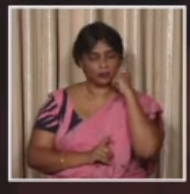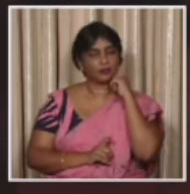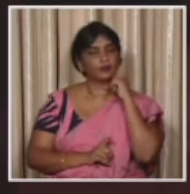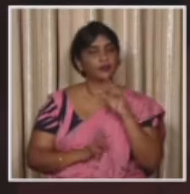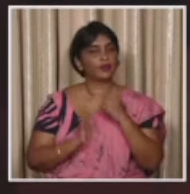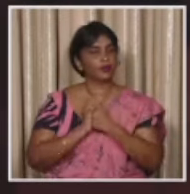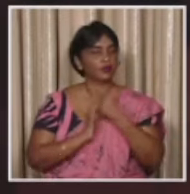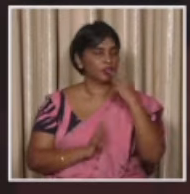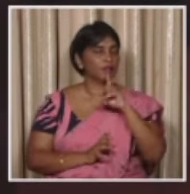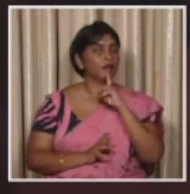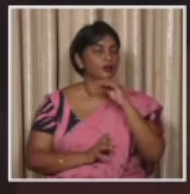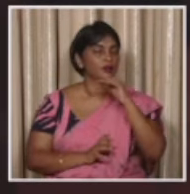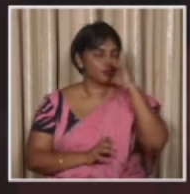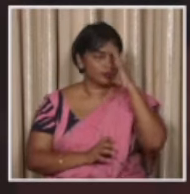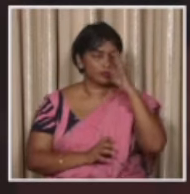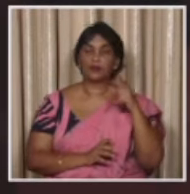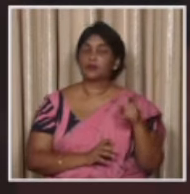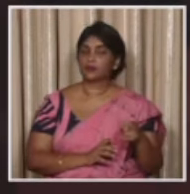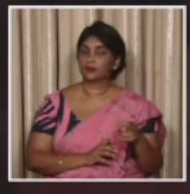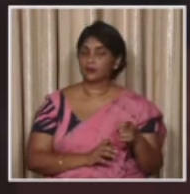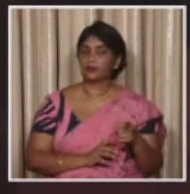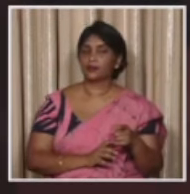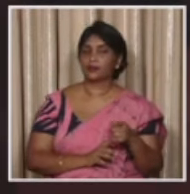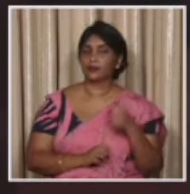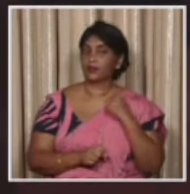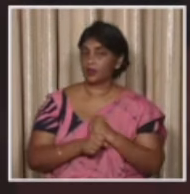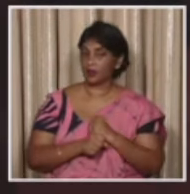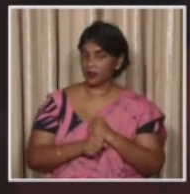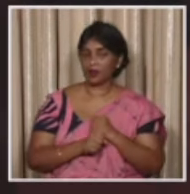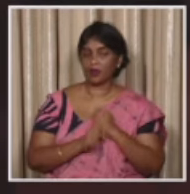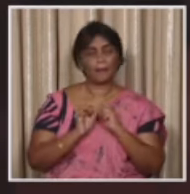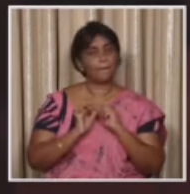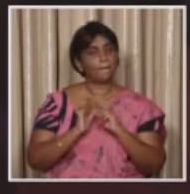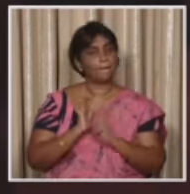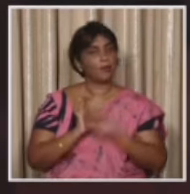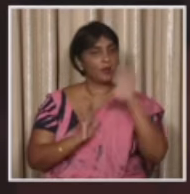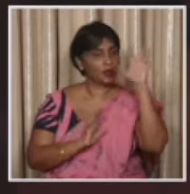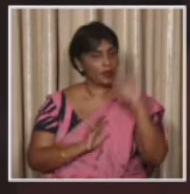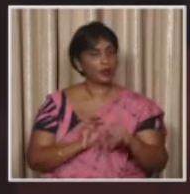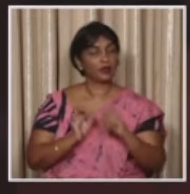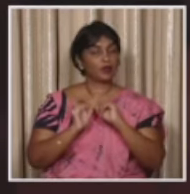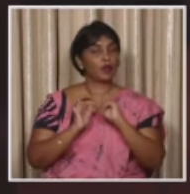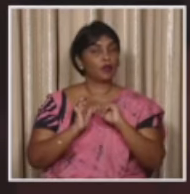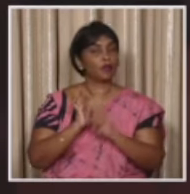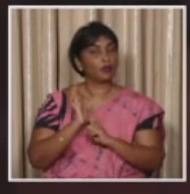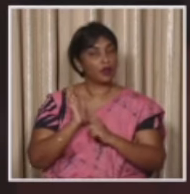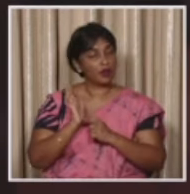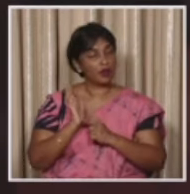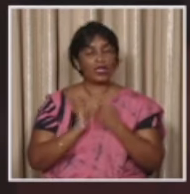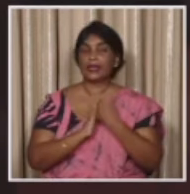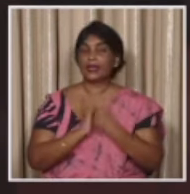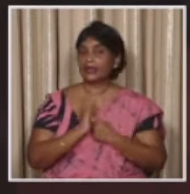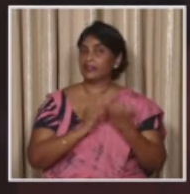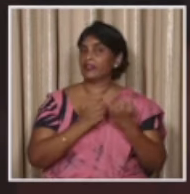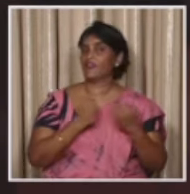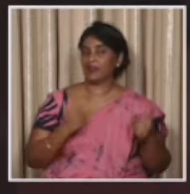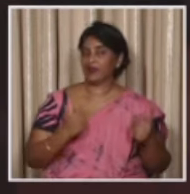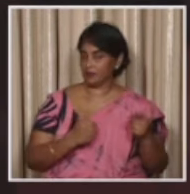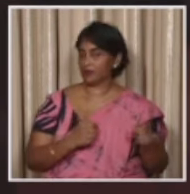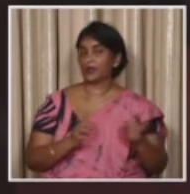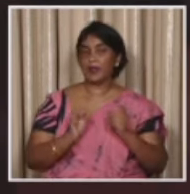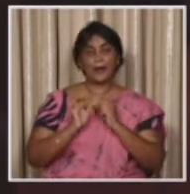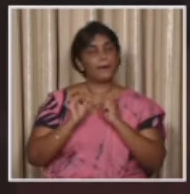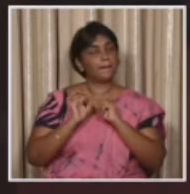ගරු නියෝජ කතානායකතුමනි, ආණ්ඩුවක පනතක් ගේනකට පනතේ තියෙන දේවල් තියෙනවා, රෙගියුලේෂන්ස් වල තියෙන දේවල් තියෙනවා.